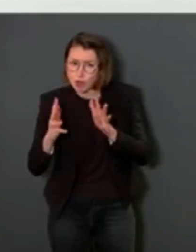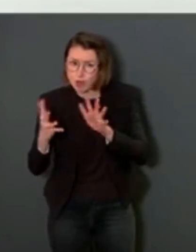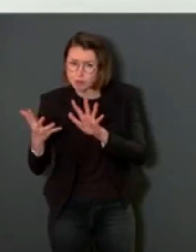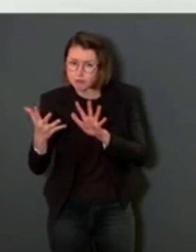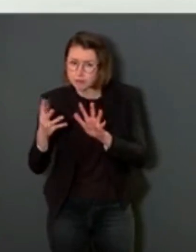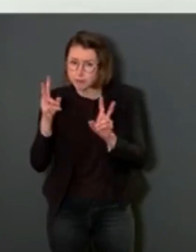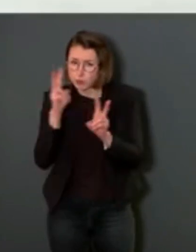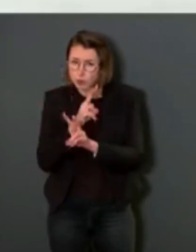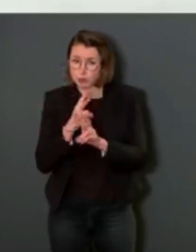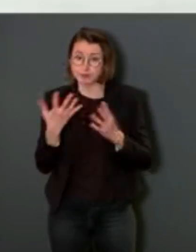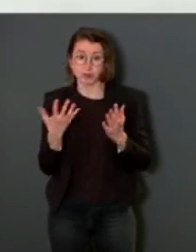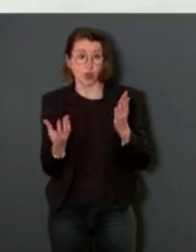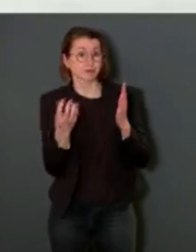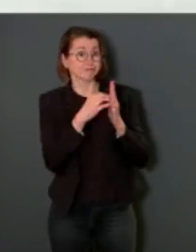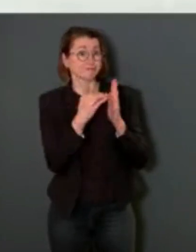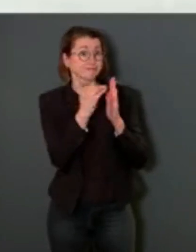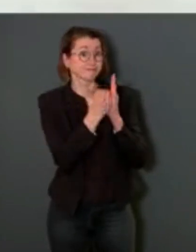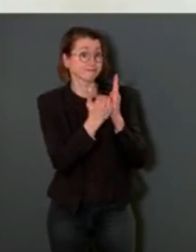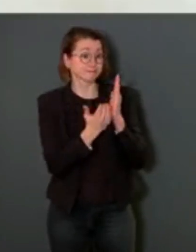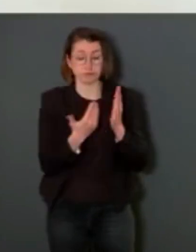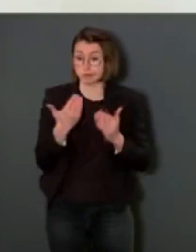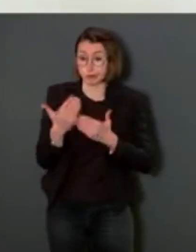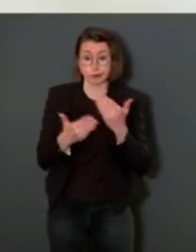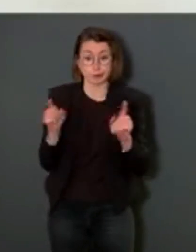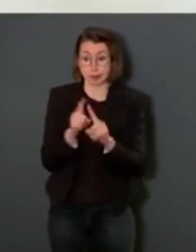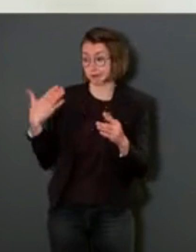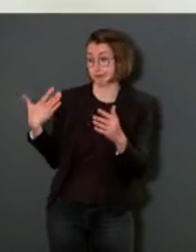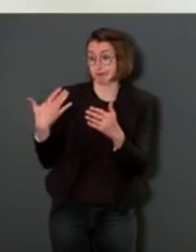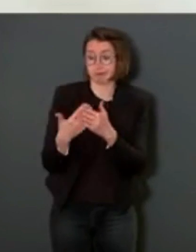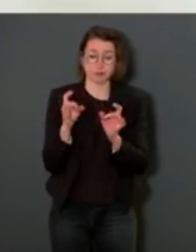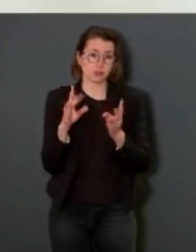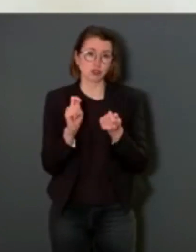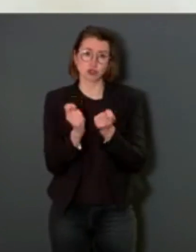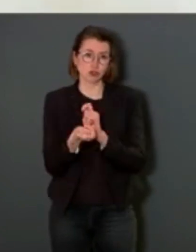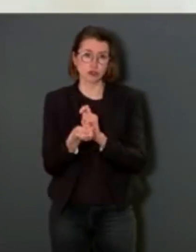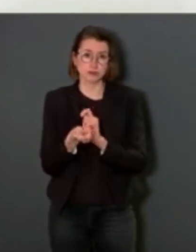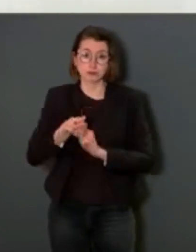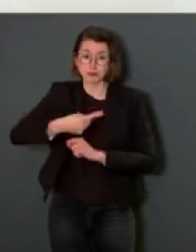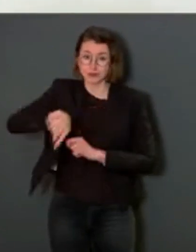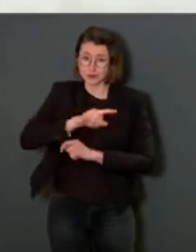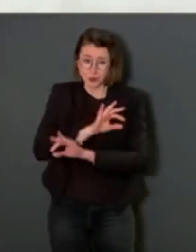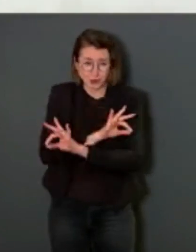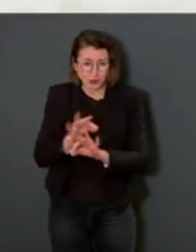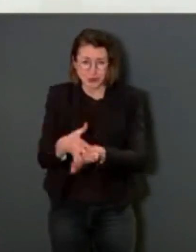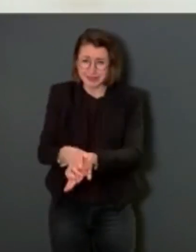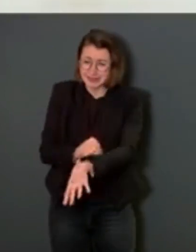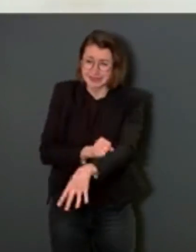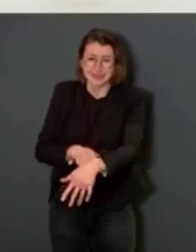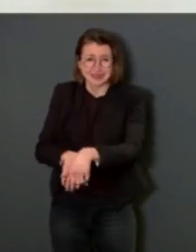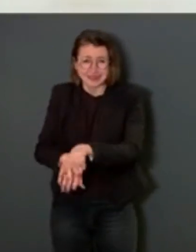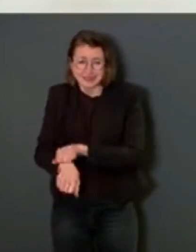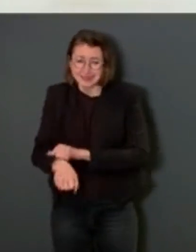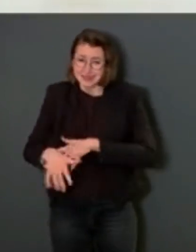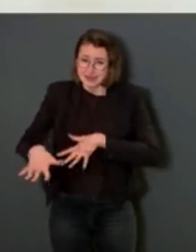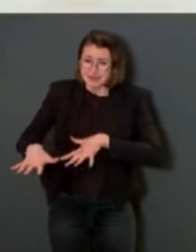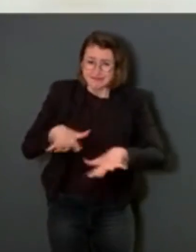vigueur. Nous faisons tout pour éviter de perdre